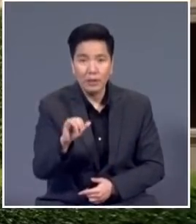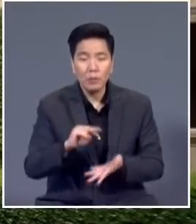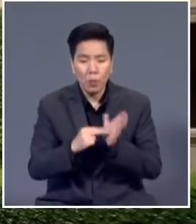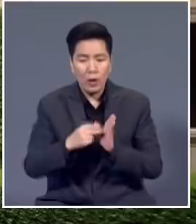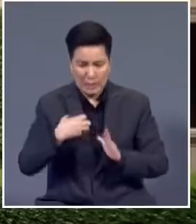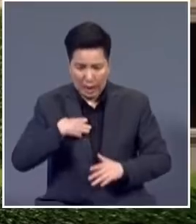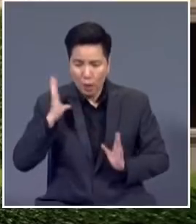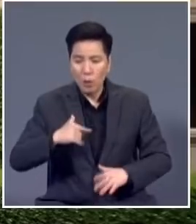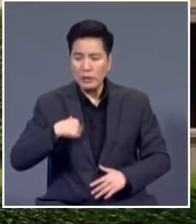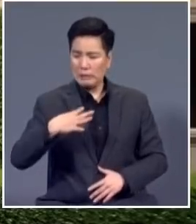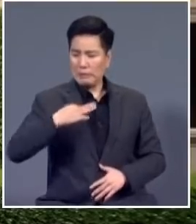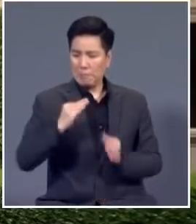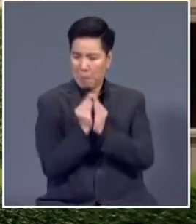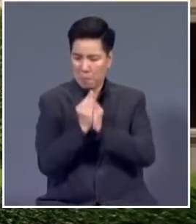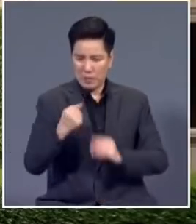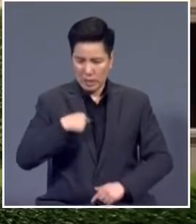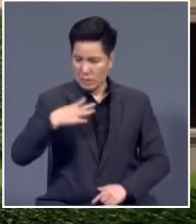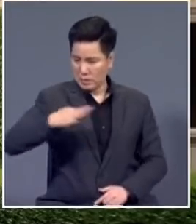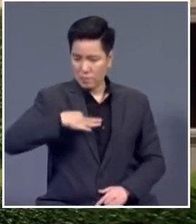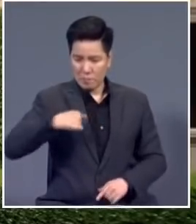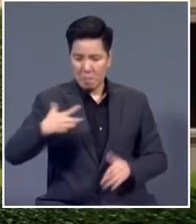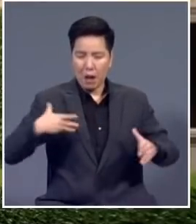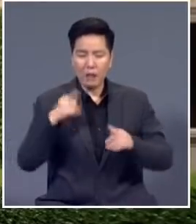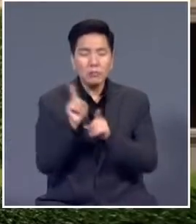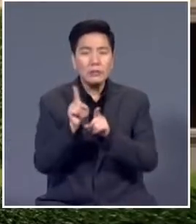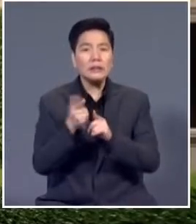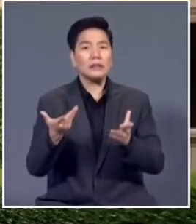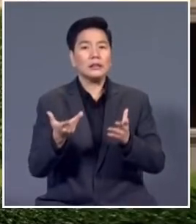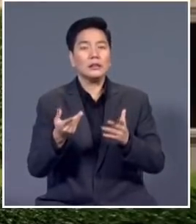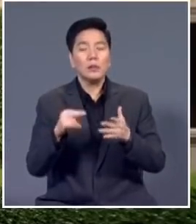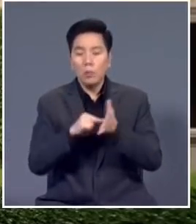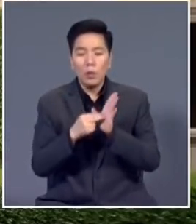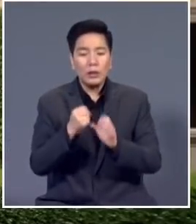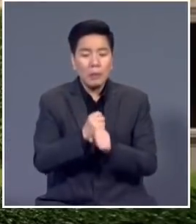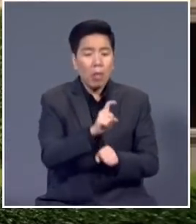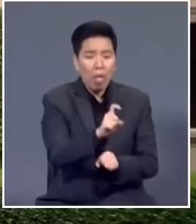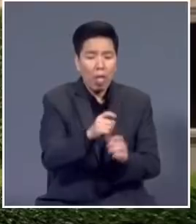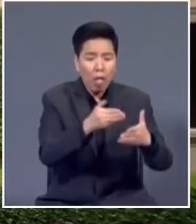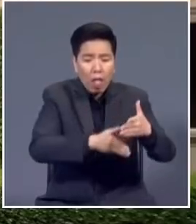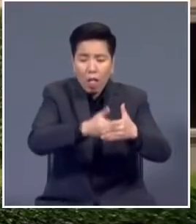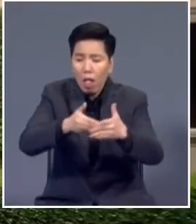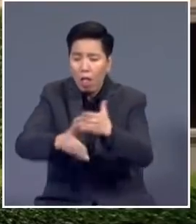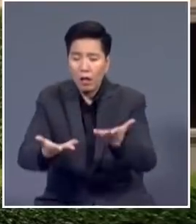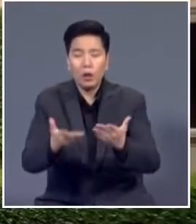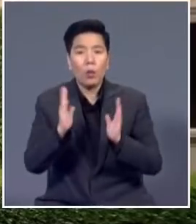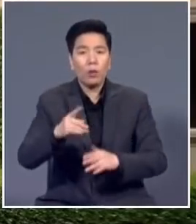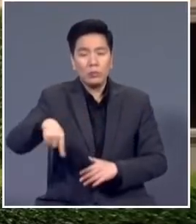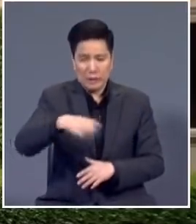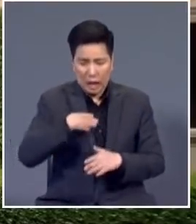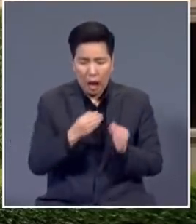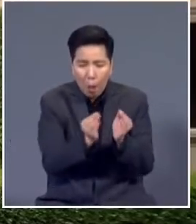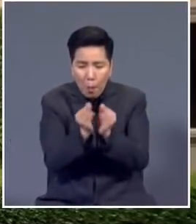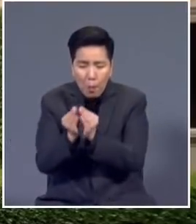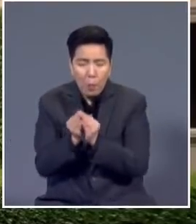ความนิยมหรือต้องการคะแนนเสียงจากการเลือกตั้งหลายอย่างทำไม่ได้ออกไม่ได้นะเพราะว่าทุกคนก็ต้องการคะแนนเสียงกันทั้งหม